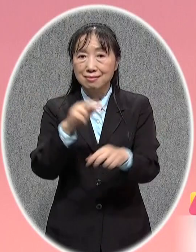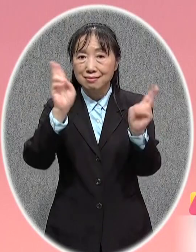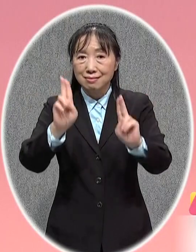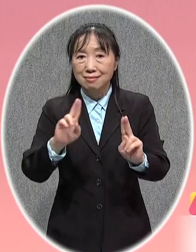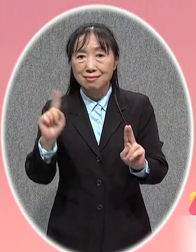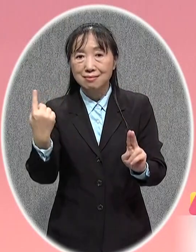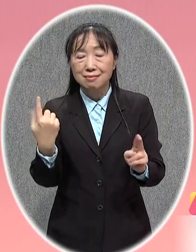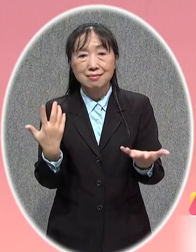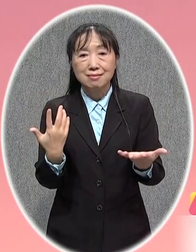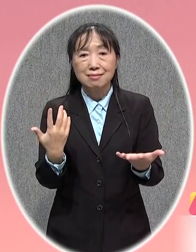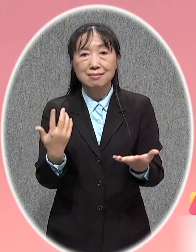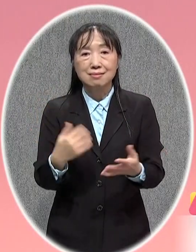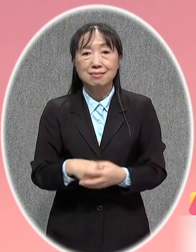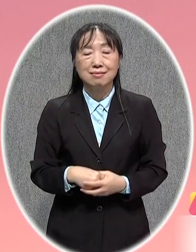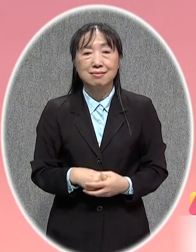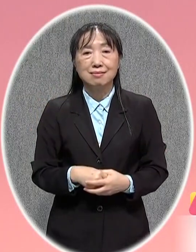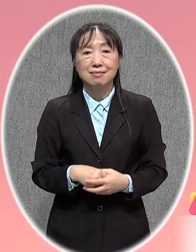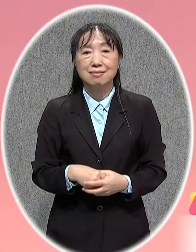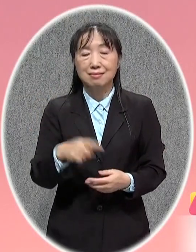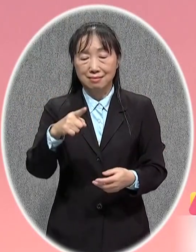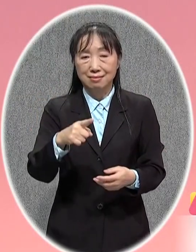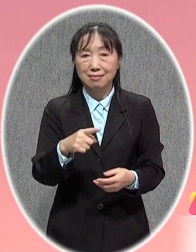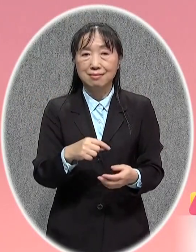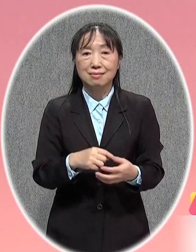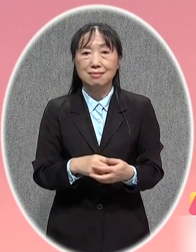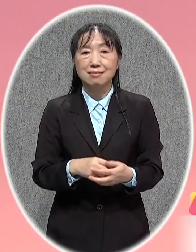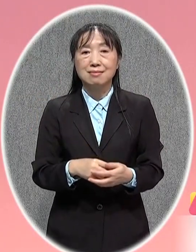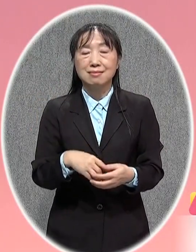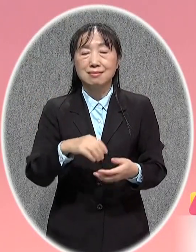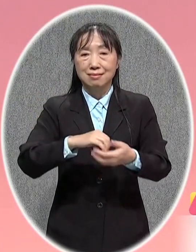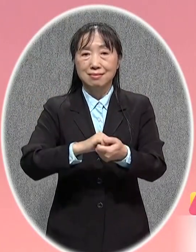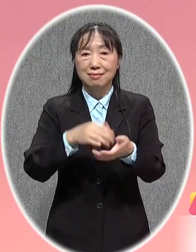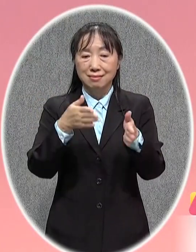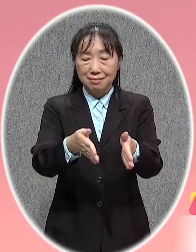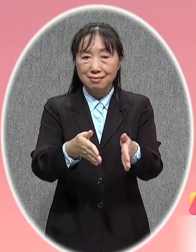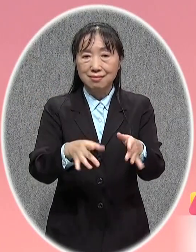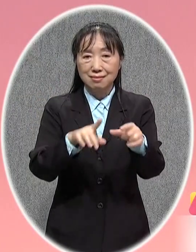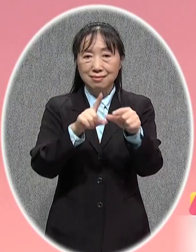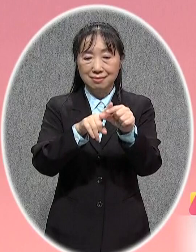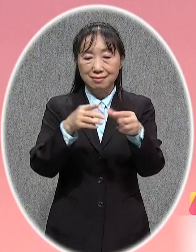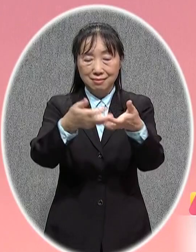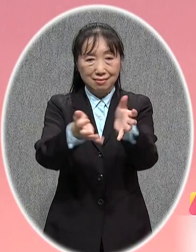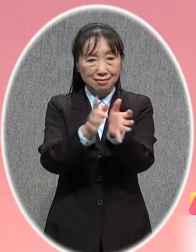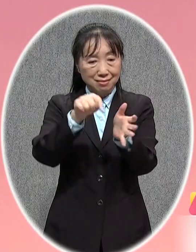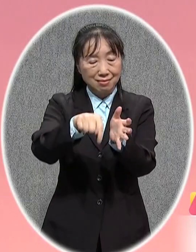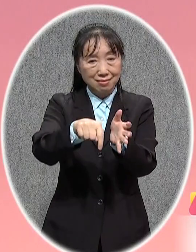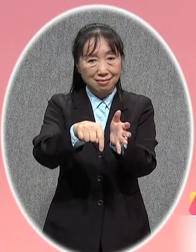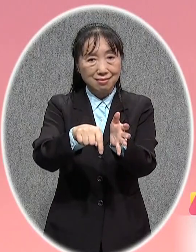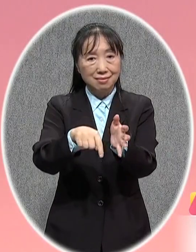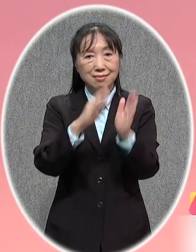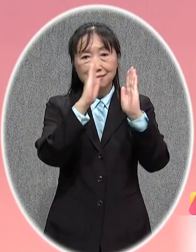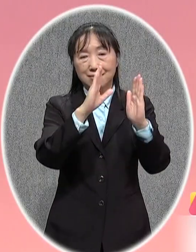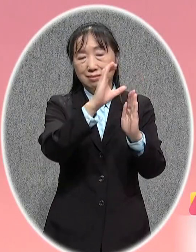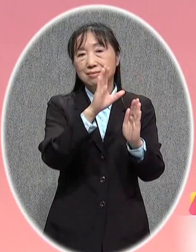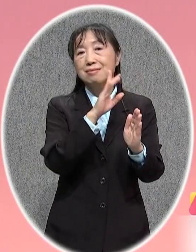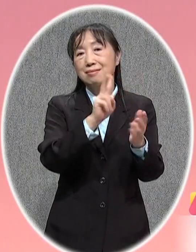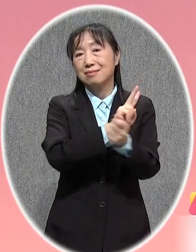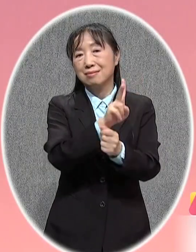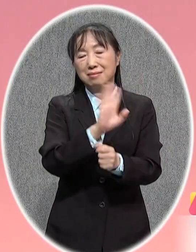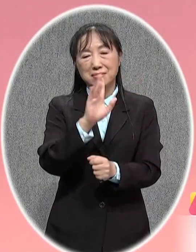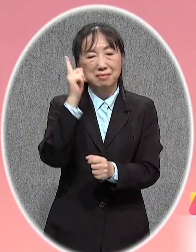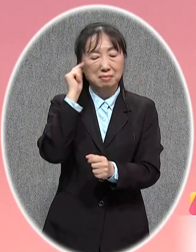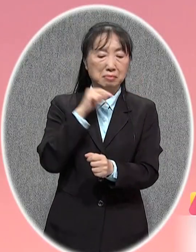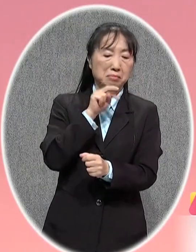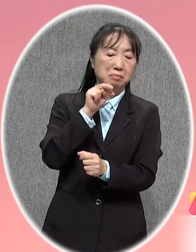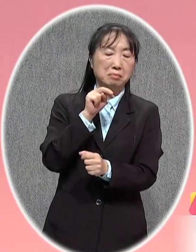时候呢，要从哪里来？是不是就变成要从中部？我相信这就是正方代表林老师 最不想看到